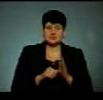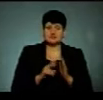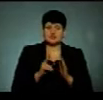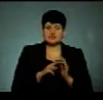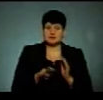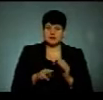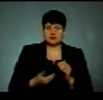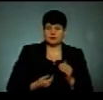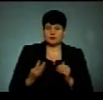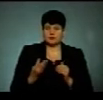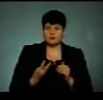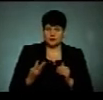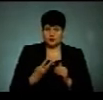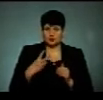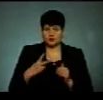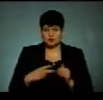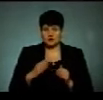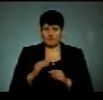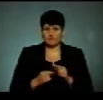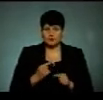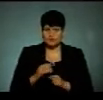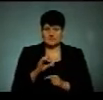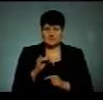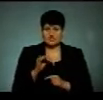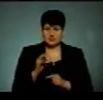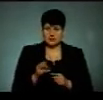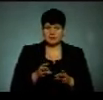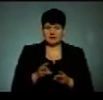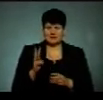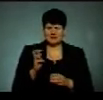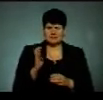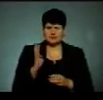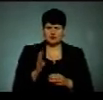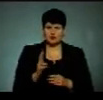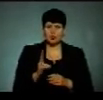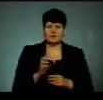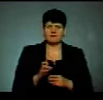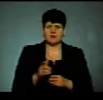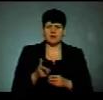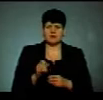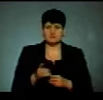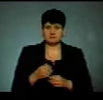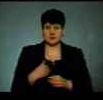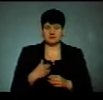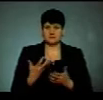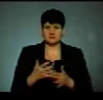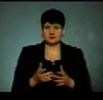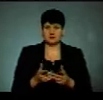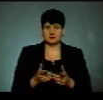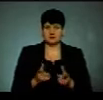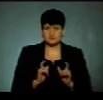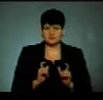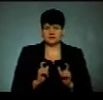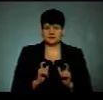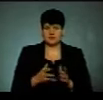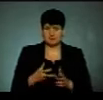Живуть тут втрьох з донькою і внуком. Каже, в січні напалили 340 кубів газу. Прийшла мені вже